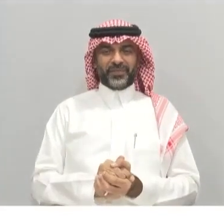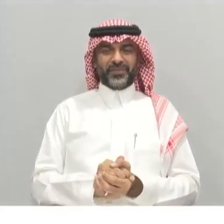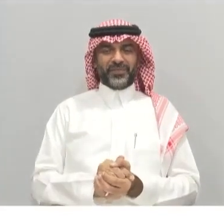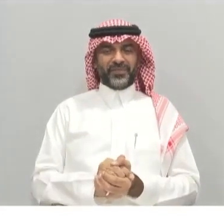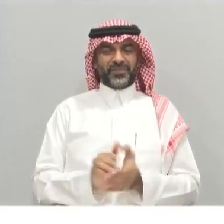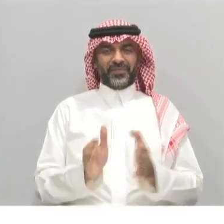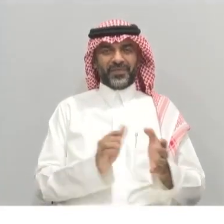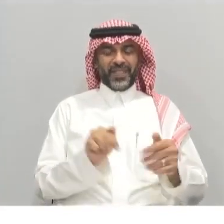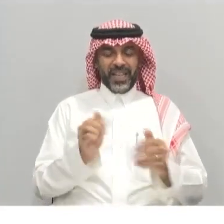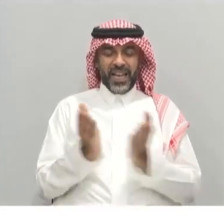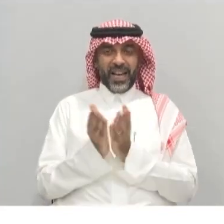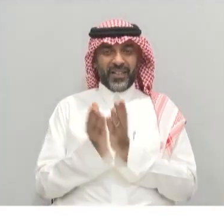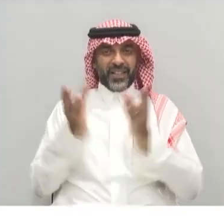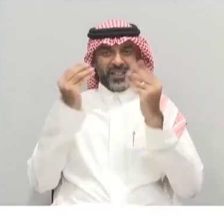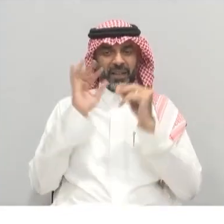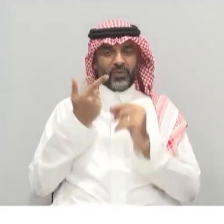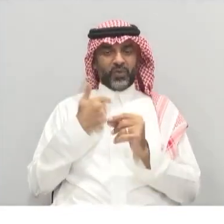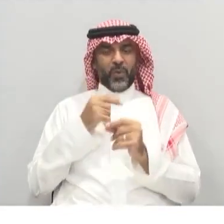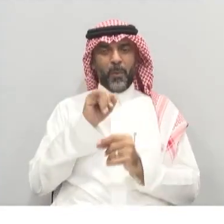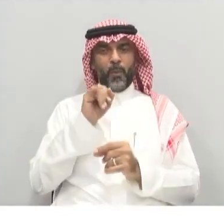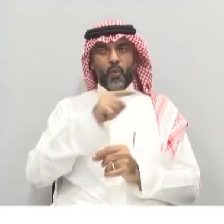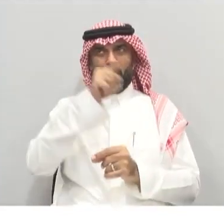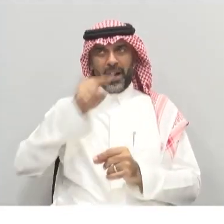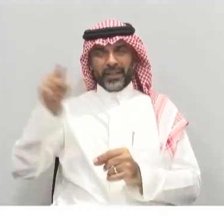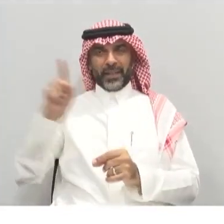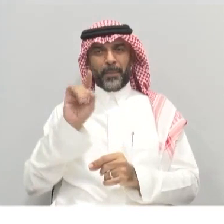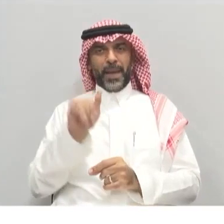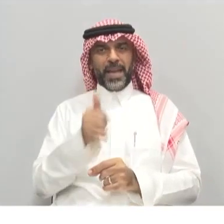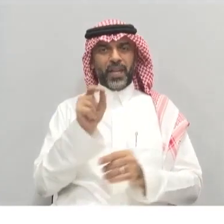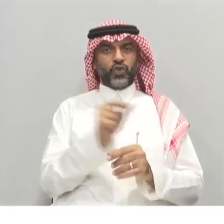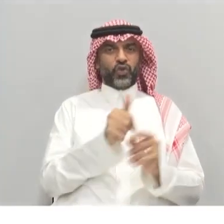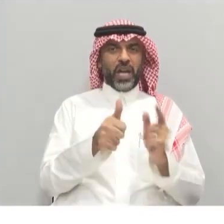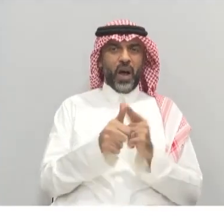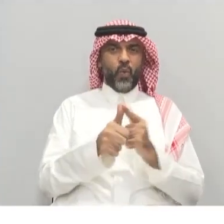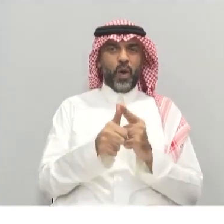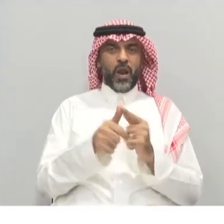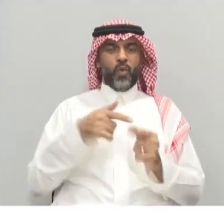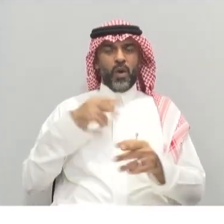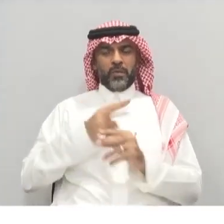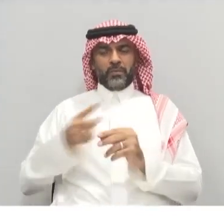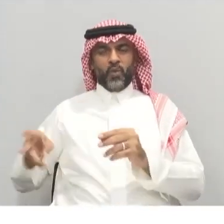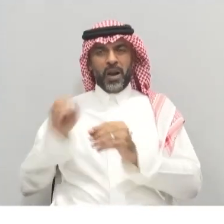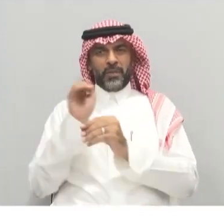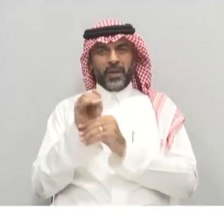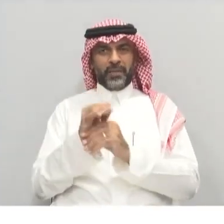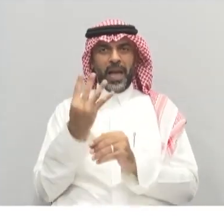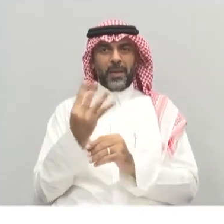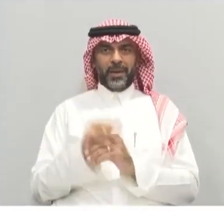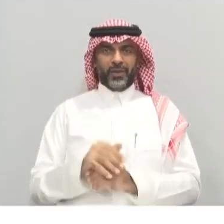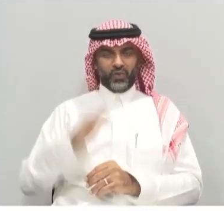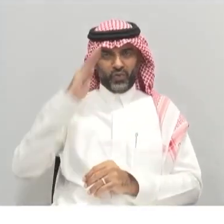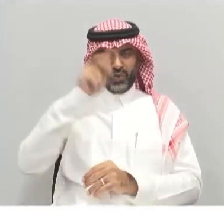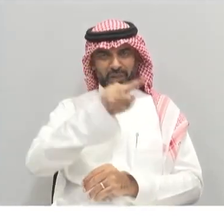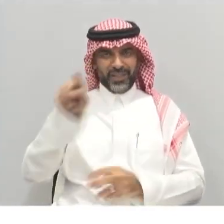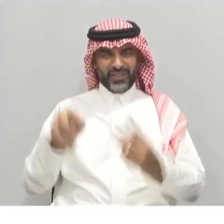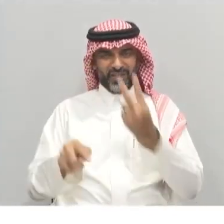تعلمنا في هذا الدرس درس بعنوان المخططات البيانيه الجزء الاول وتكلمنا عن انواع المخططات البيانيه شكرا